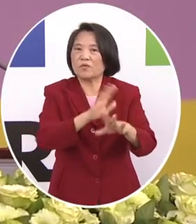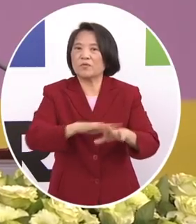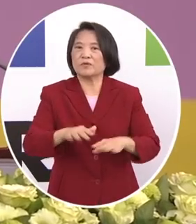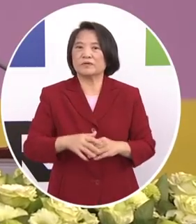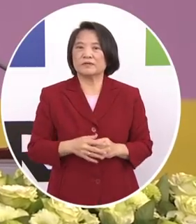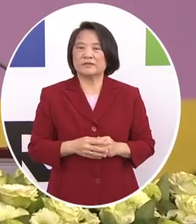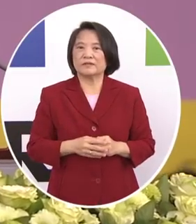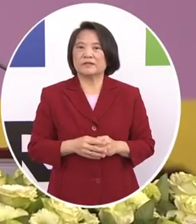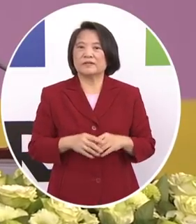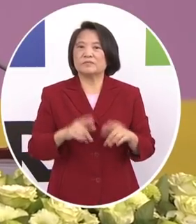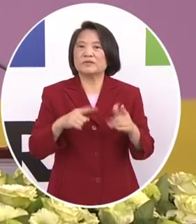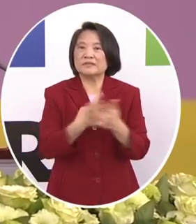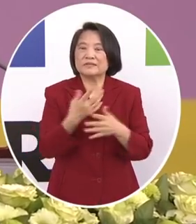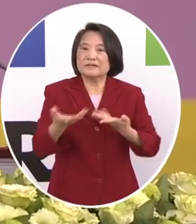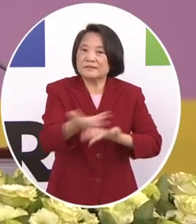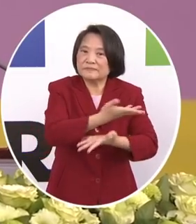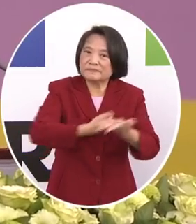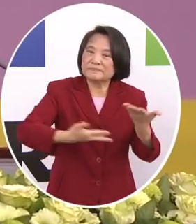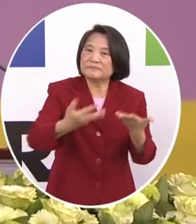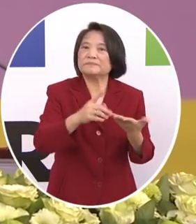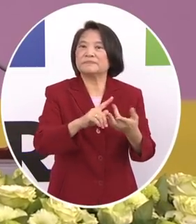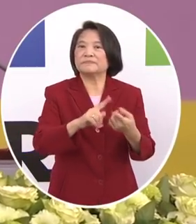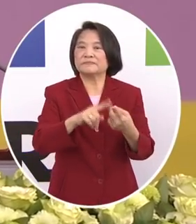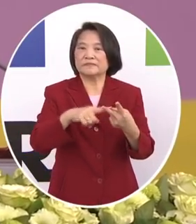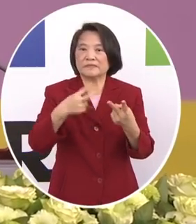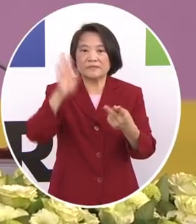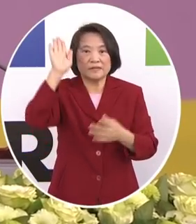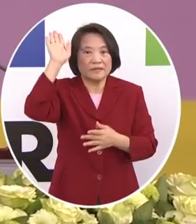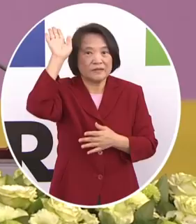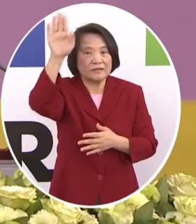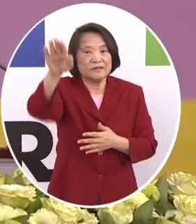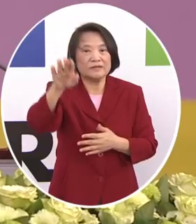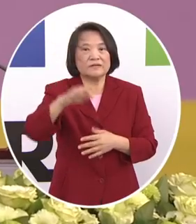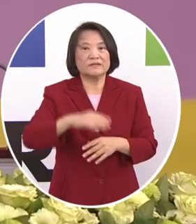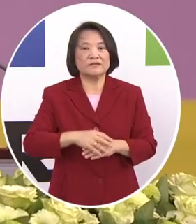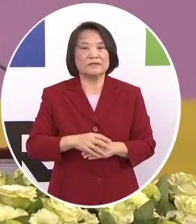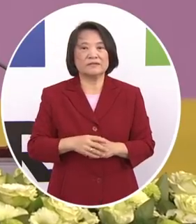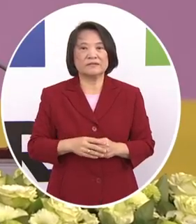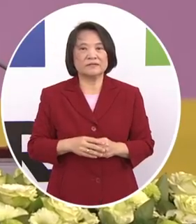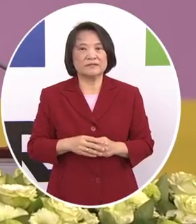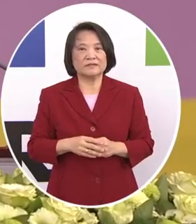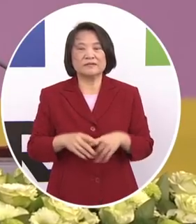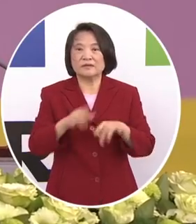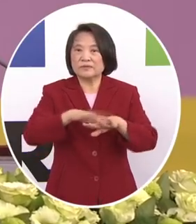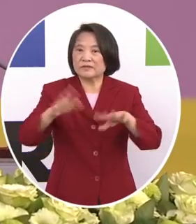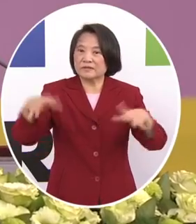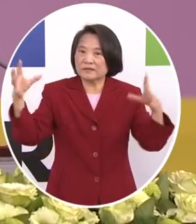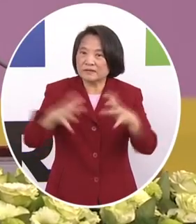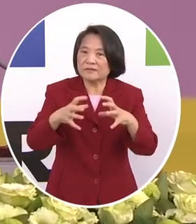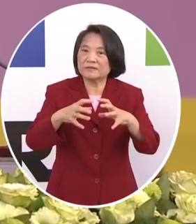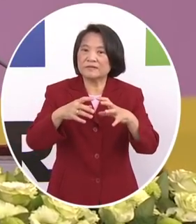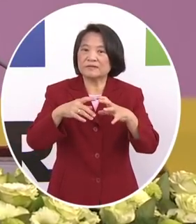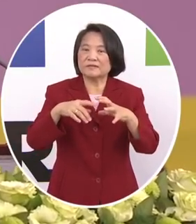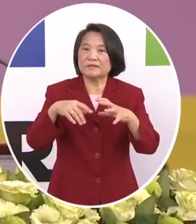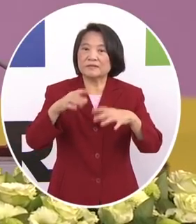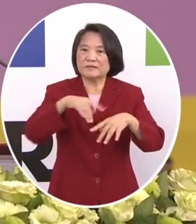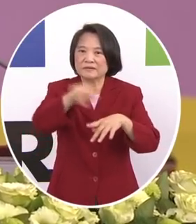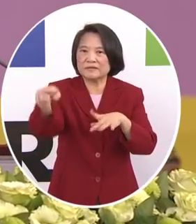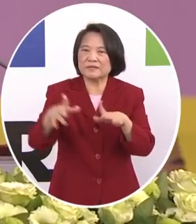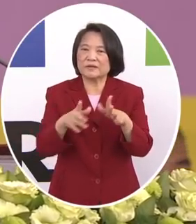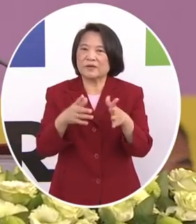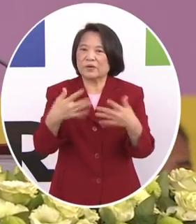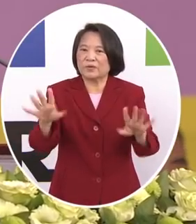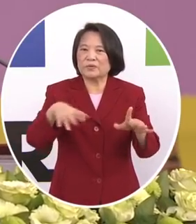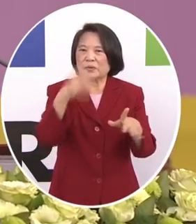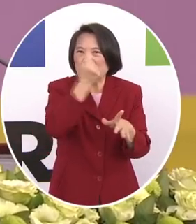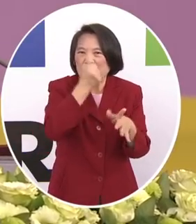是交流经验，未来更要建立查核跟通报的机制，共同来因应这些假消息对各